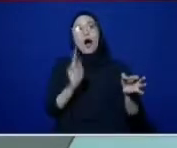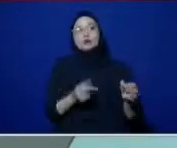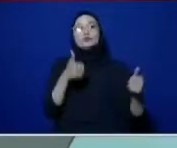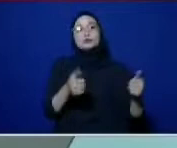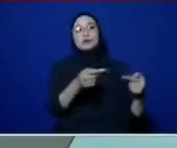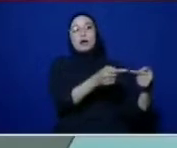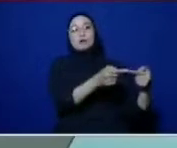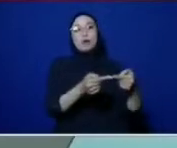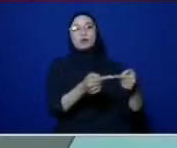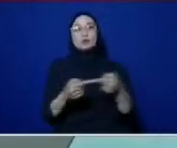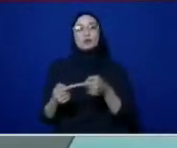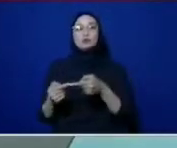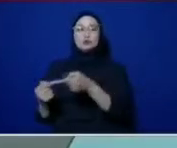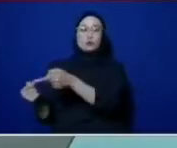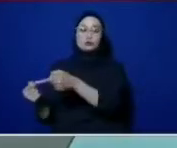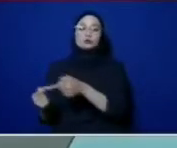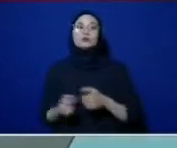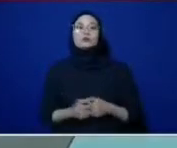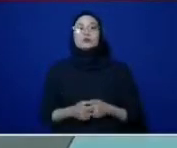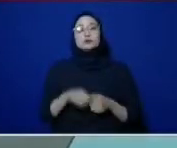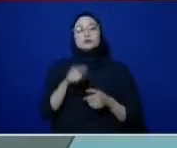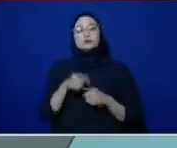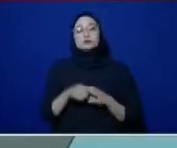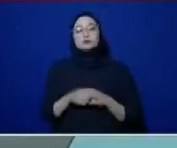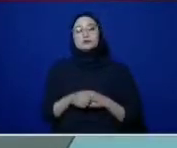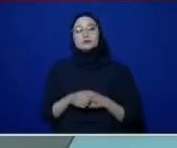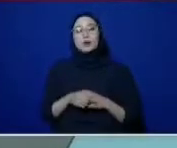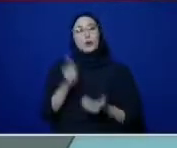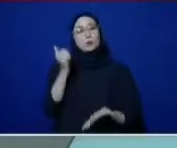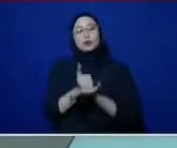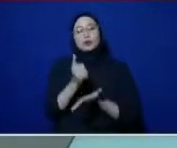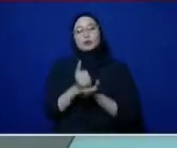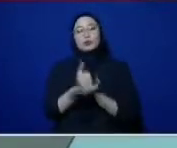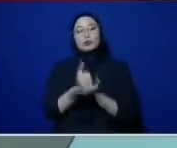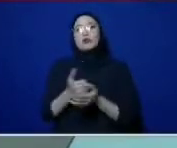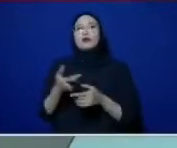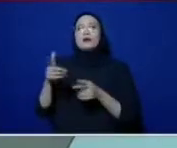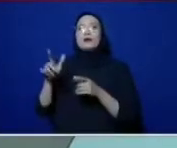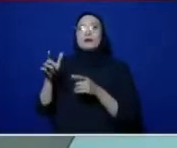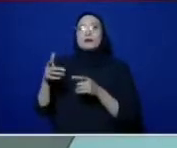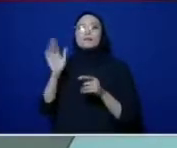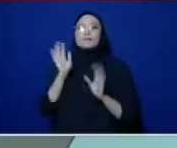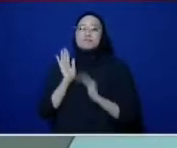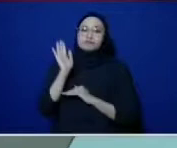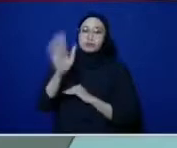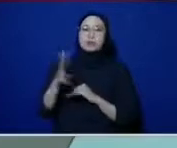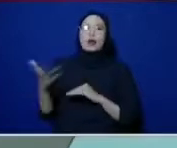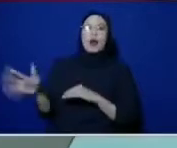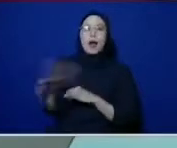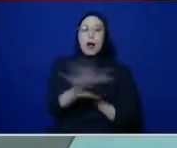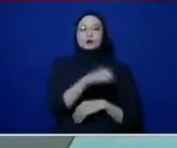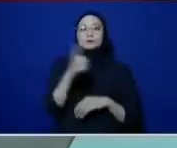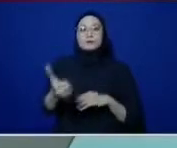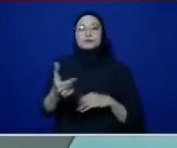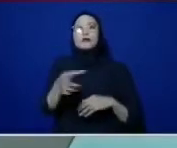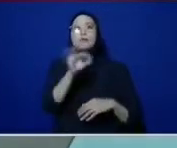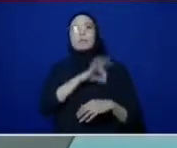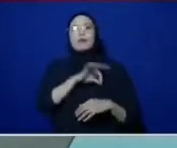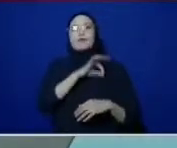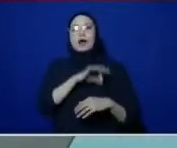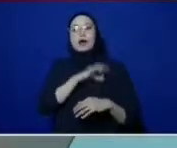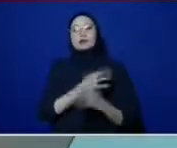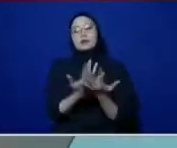secara konsisten kita selesaikan agar betul-betul laut memberikan manfaat kepada rakyat, kepada bangsa, dan kepada